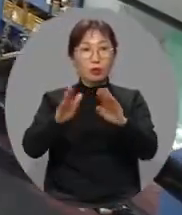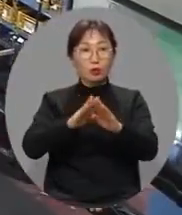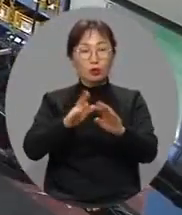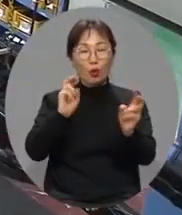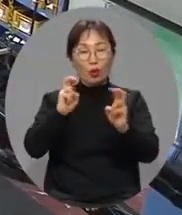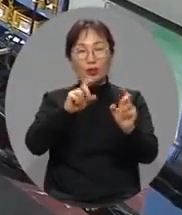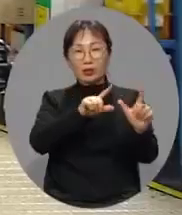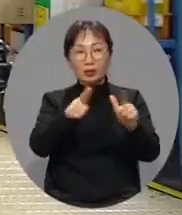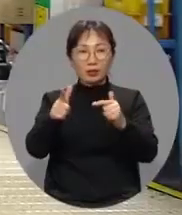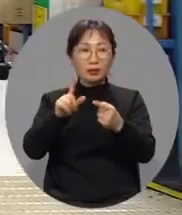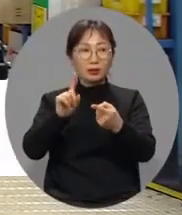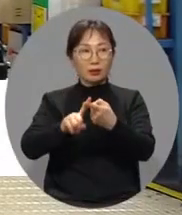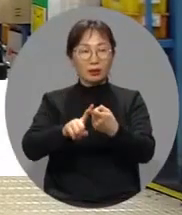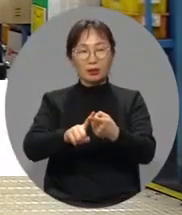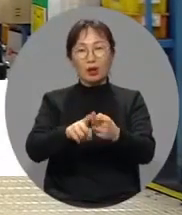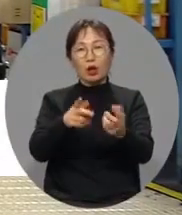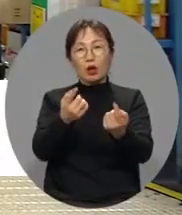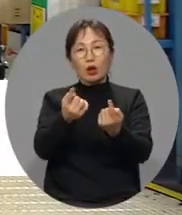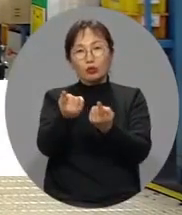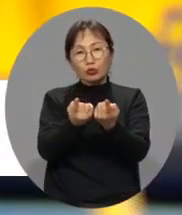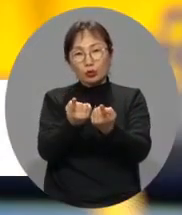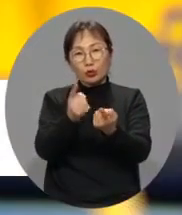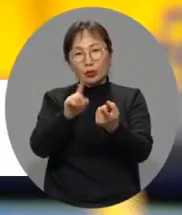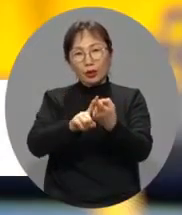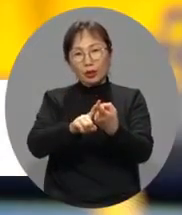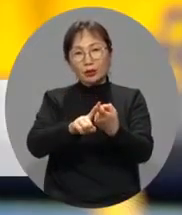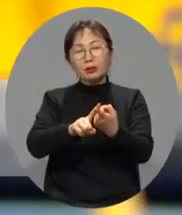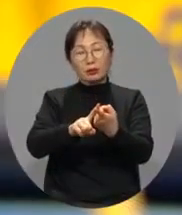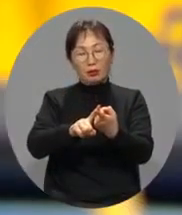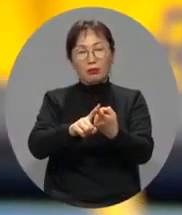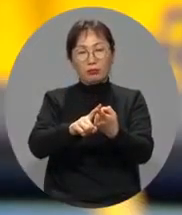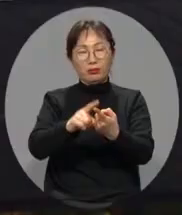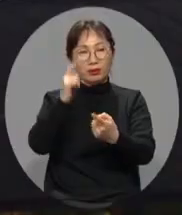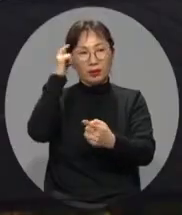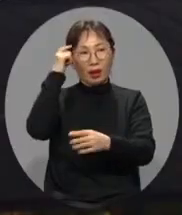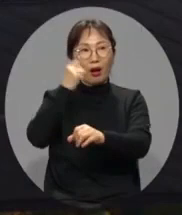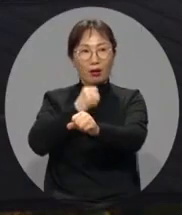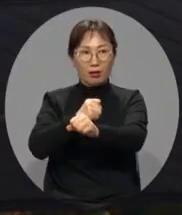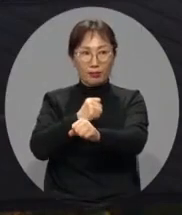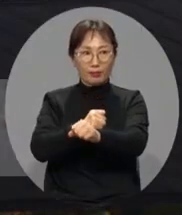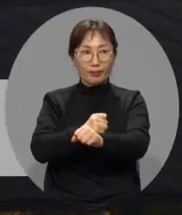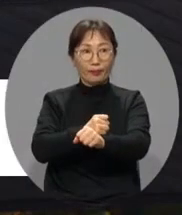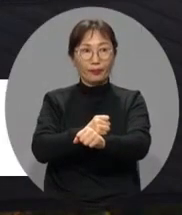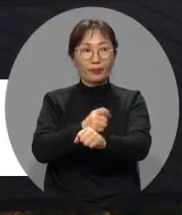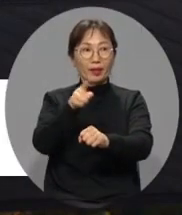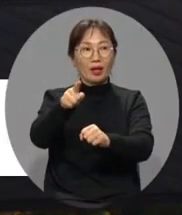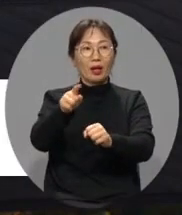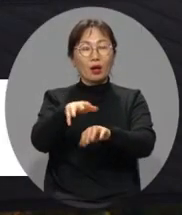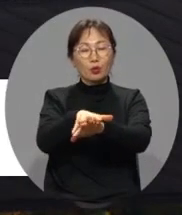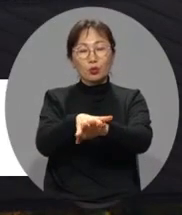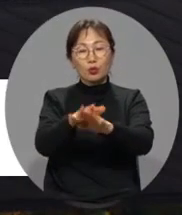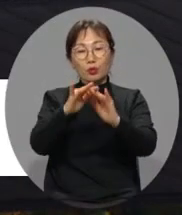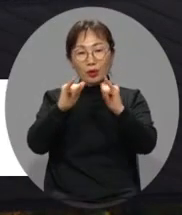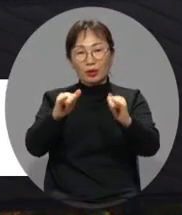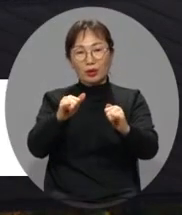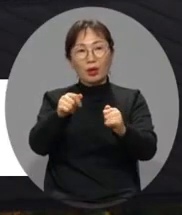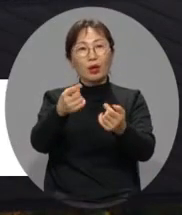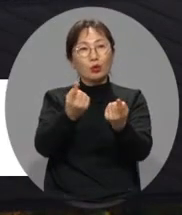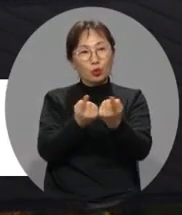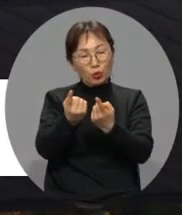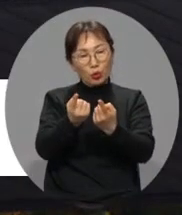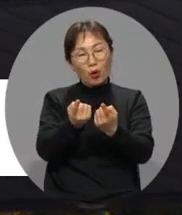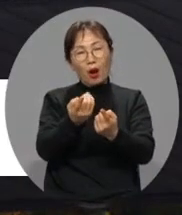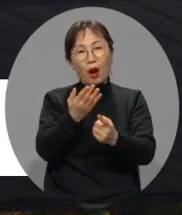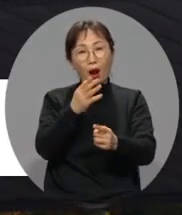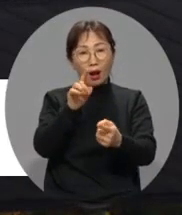측은 해고가 전제된 구조 조정 가능성을 일축했습니다. 현대자동차 노사 관계상 구조 조정이라는 자체가